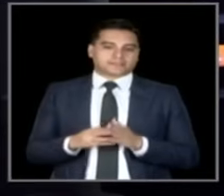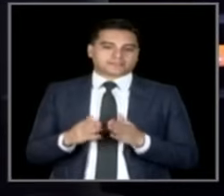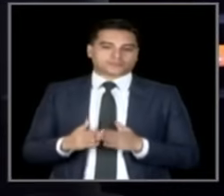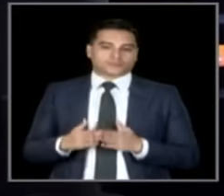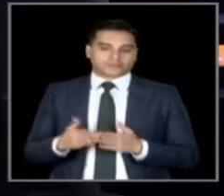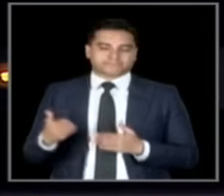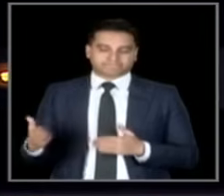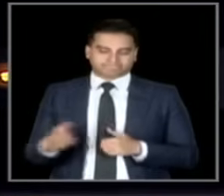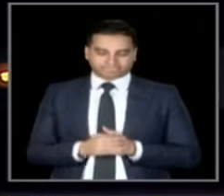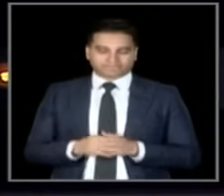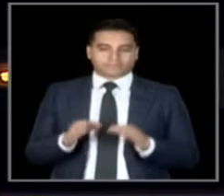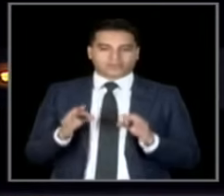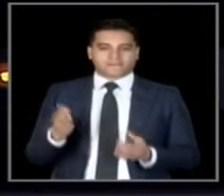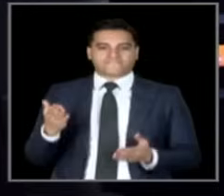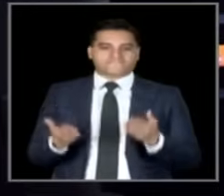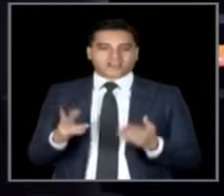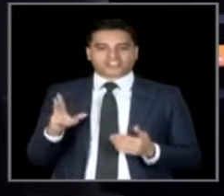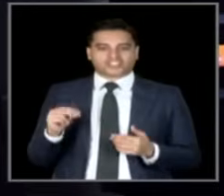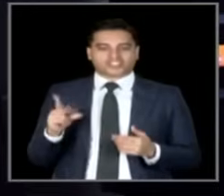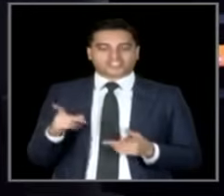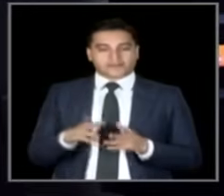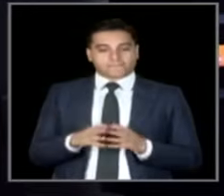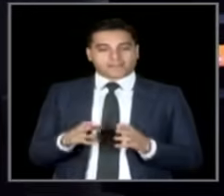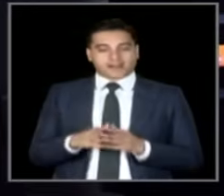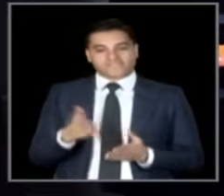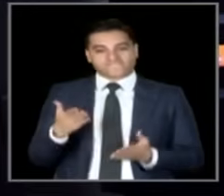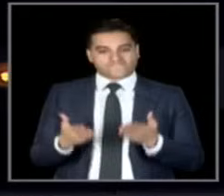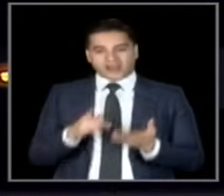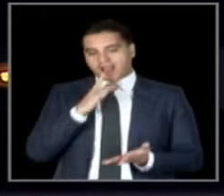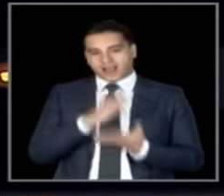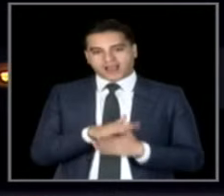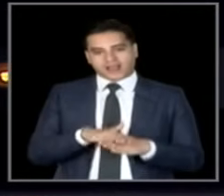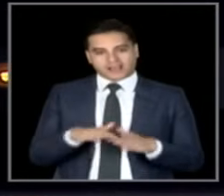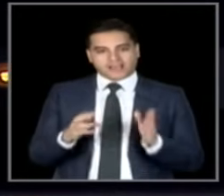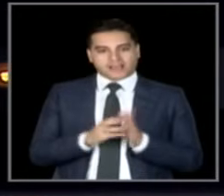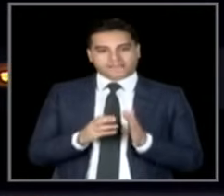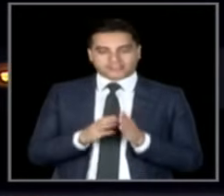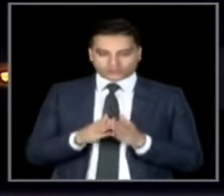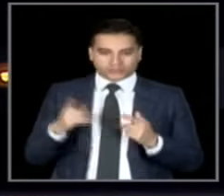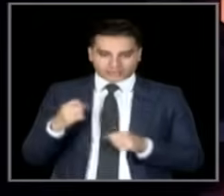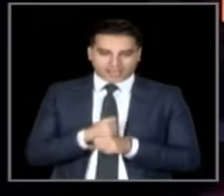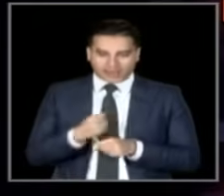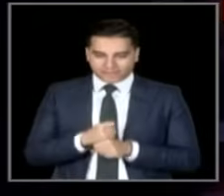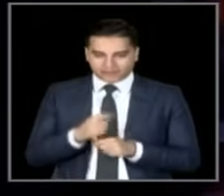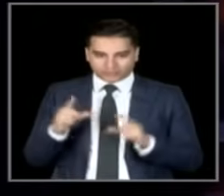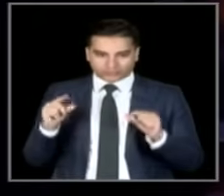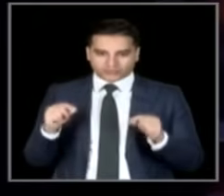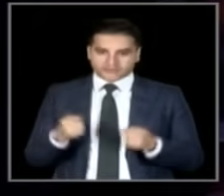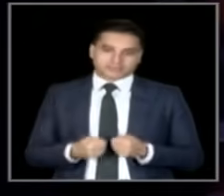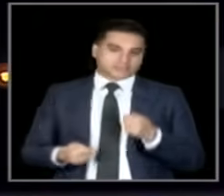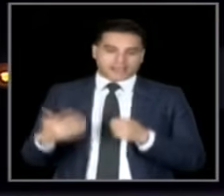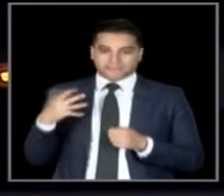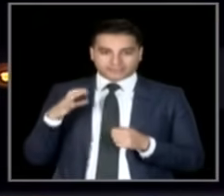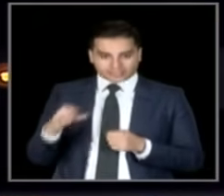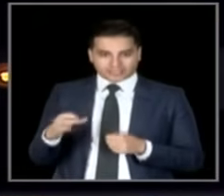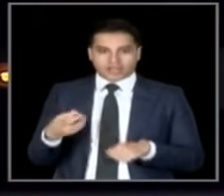السويس. طبعاً الفرق 20 نقطة والفرق اسفير. جامعة السويس عاملين موسم هايل، 9